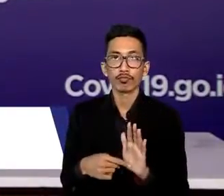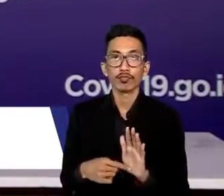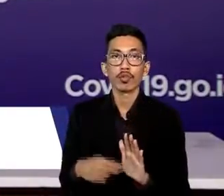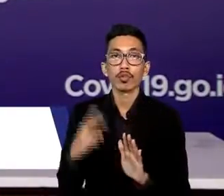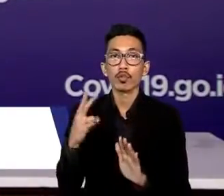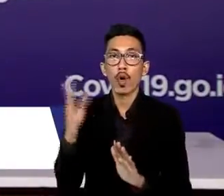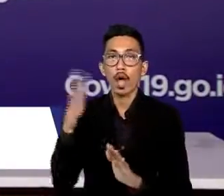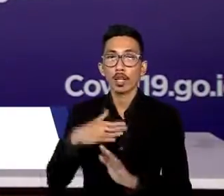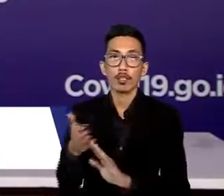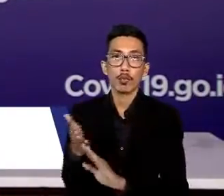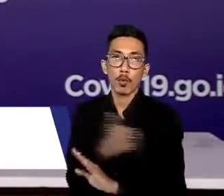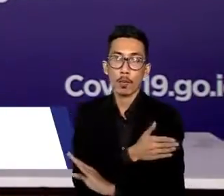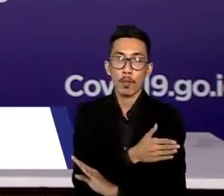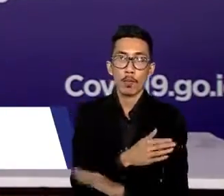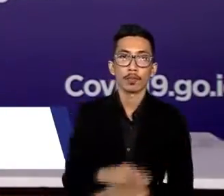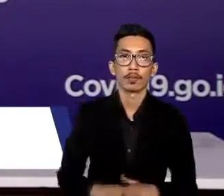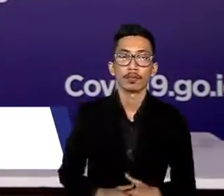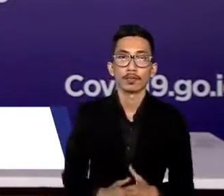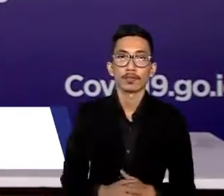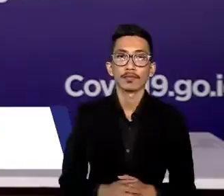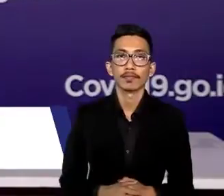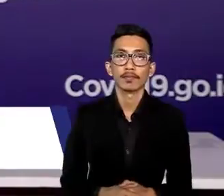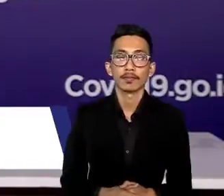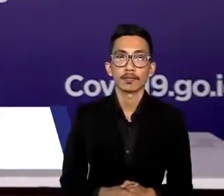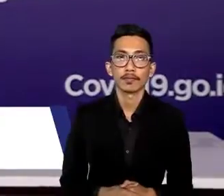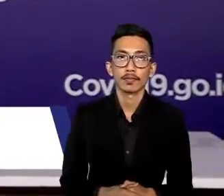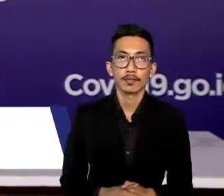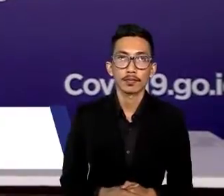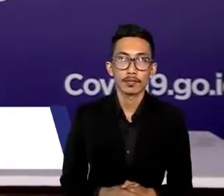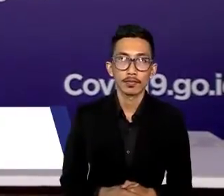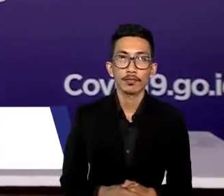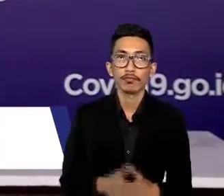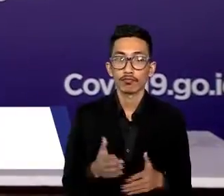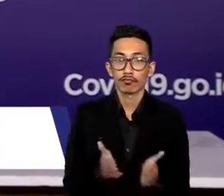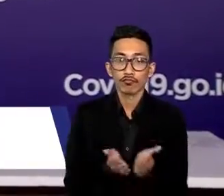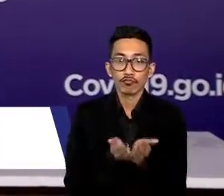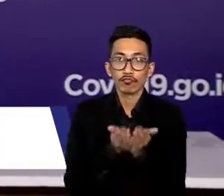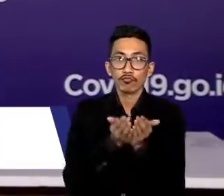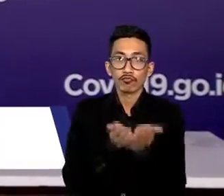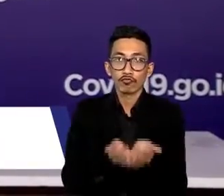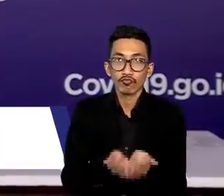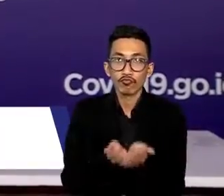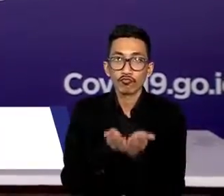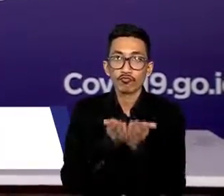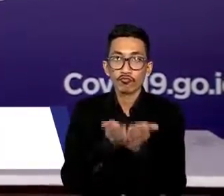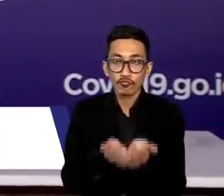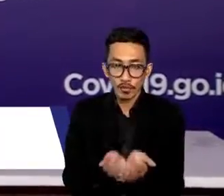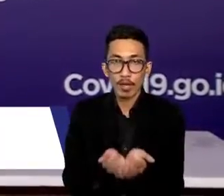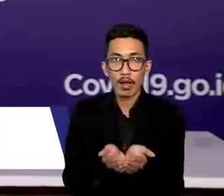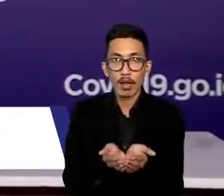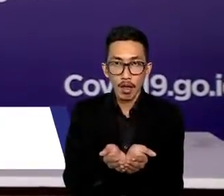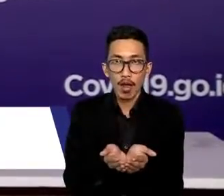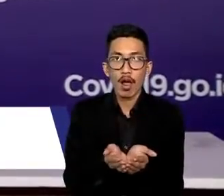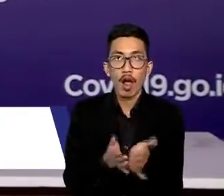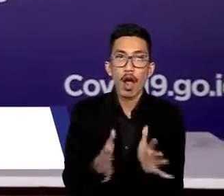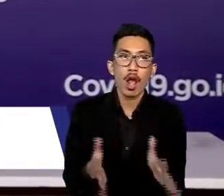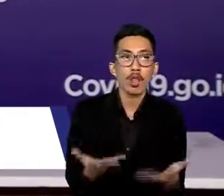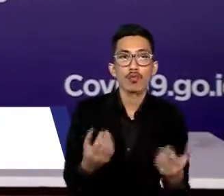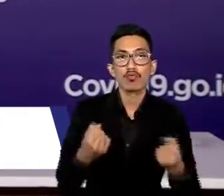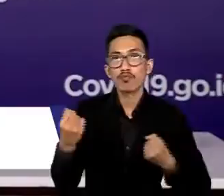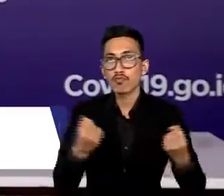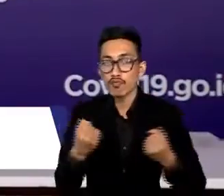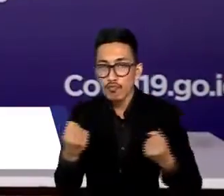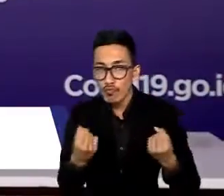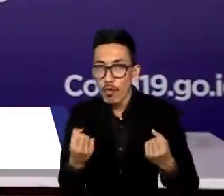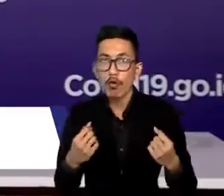keberangkatan lalu bagi pengguna transportasi laut penyeberangan darat menggunakan kendaraan umum atau